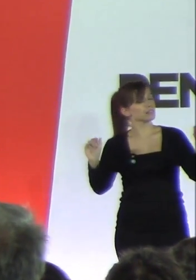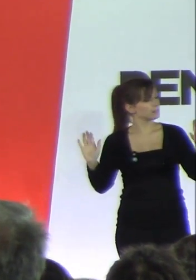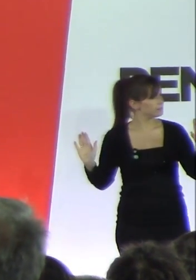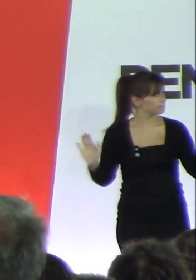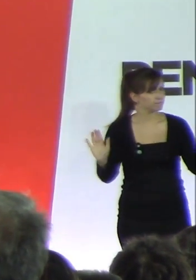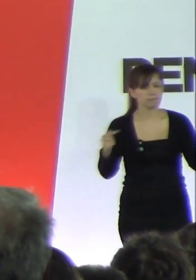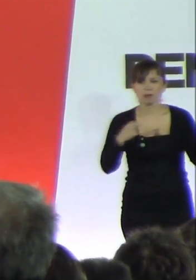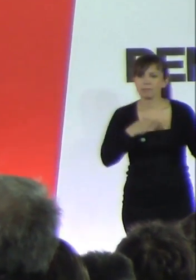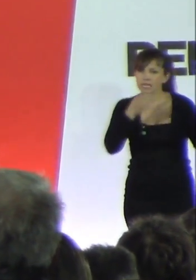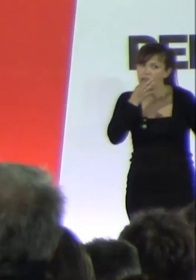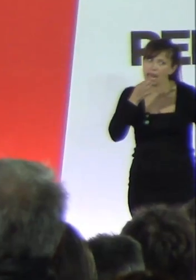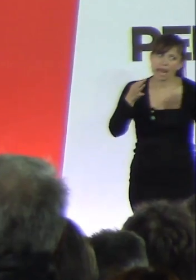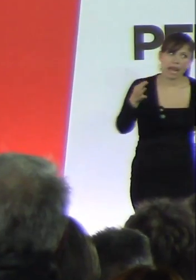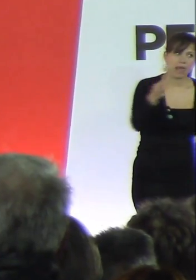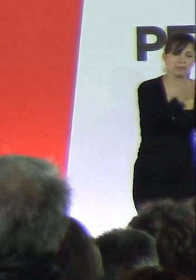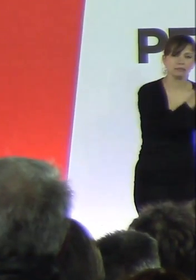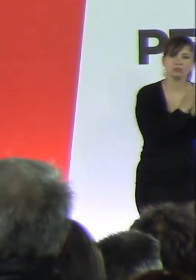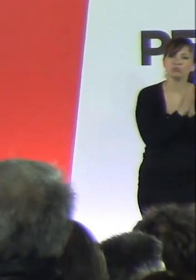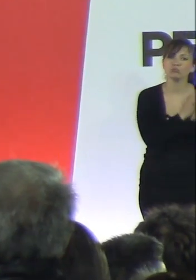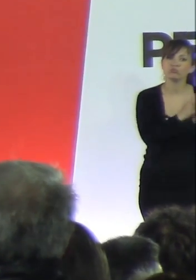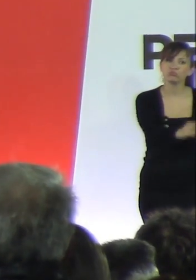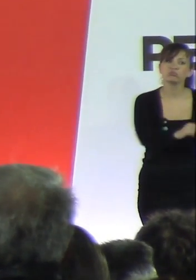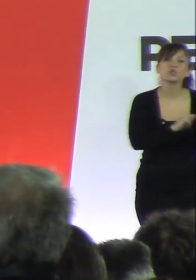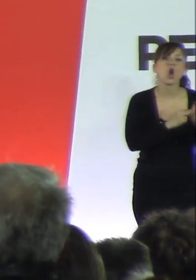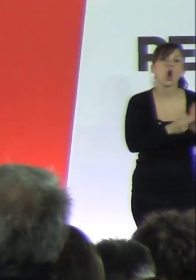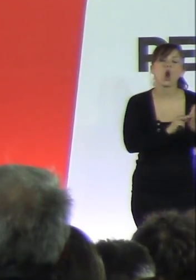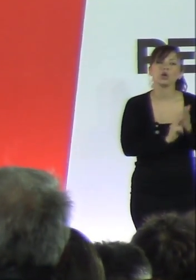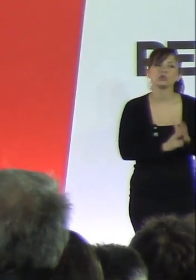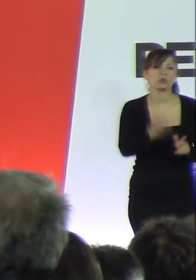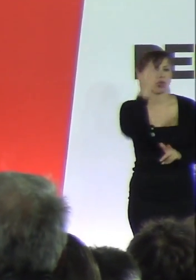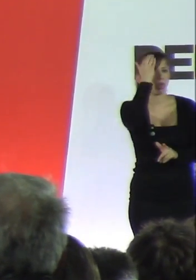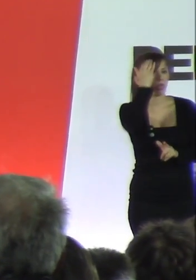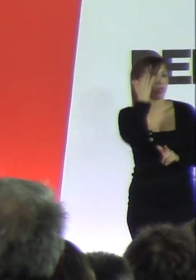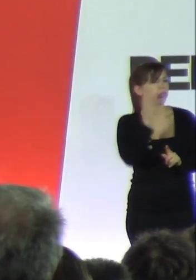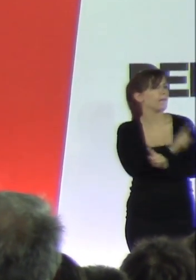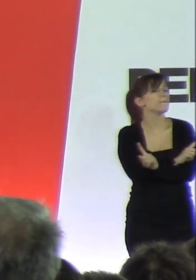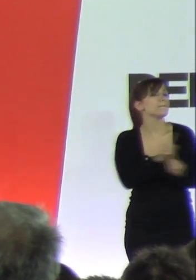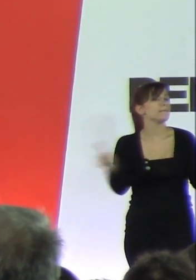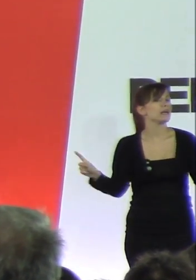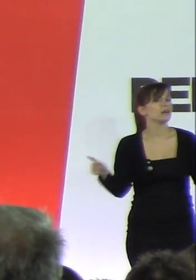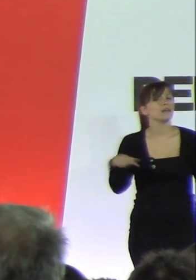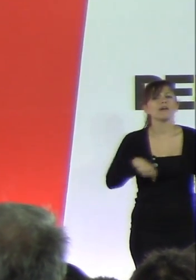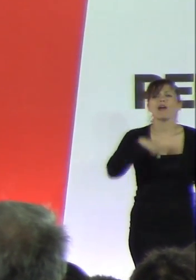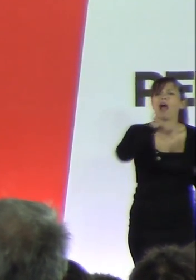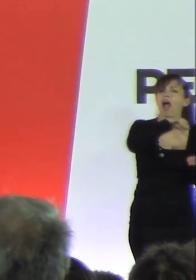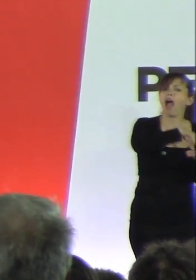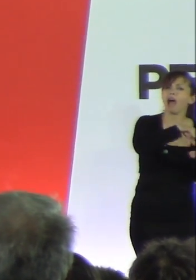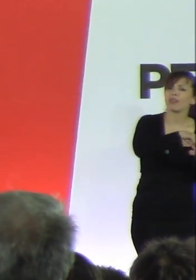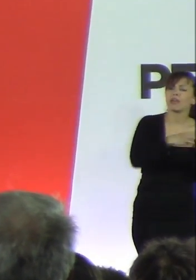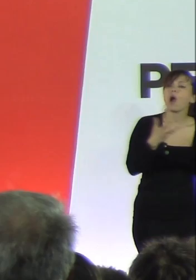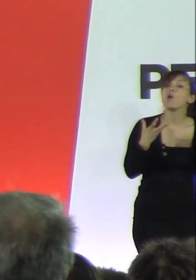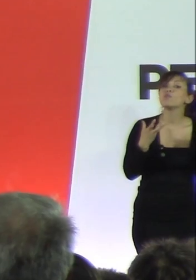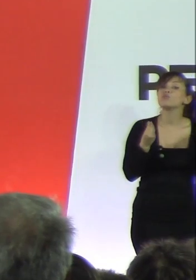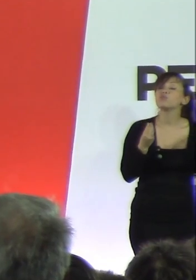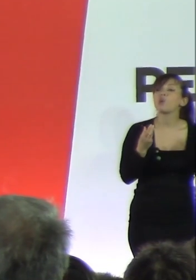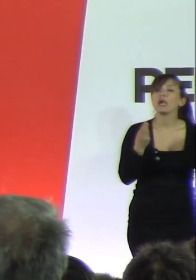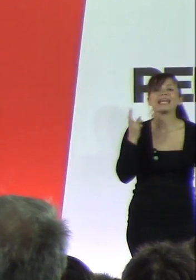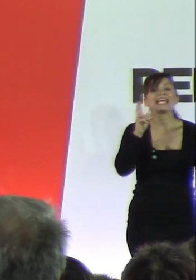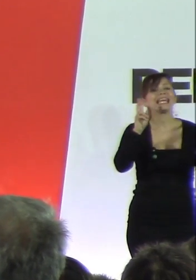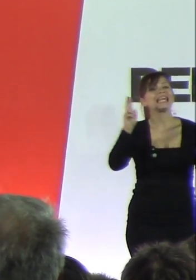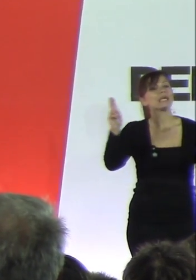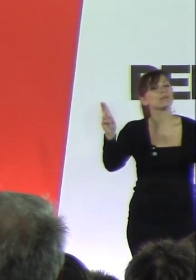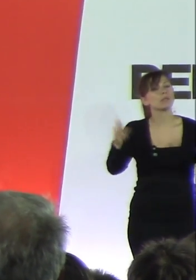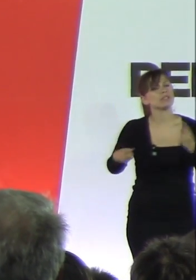λαό, μην ξεγελαστείτε. Δεν είναι μόνο στην Αθήνα και στην Αττική πολλή που θα παριστάνουν